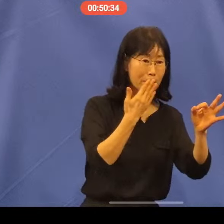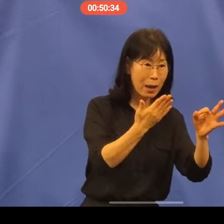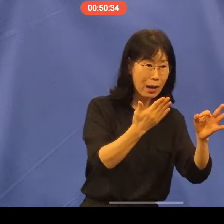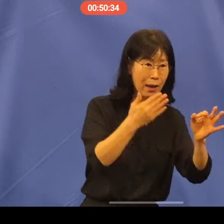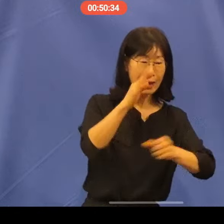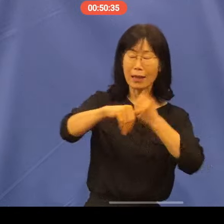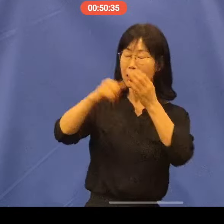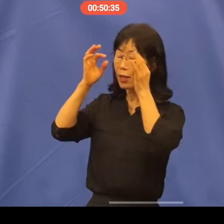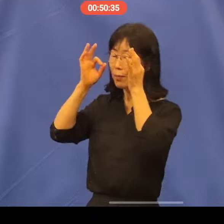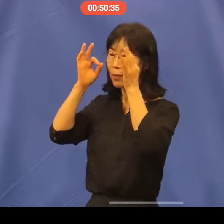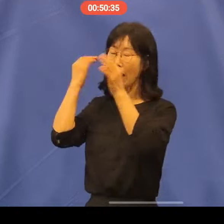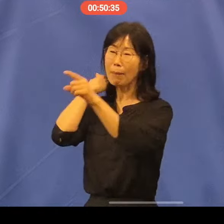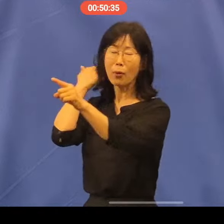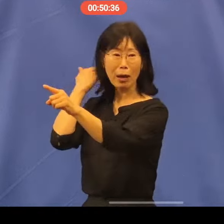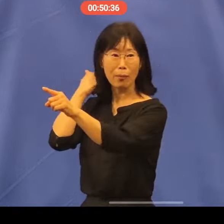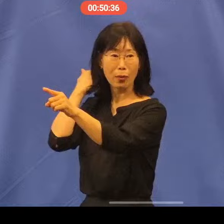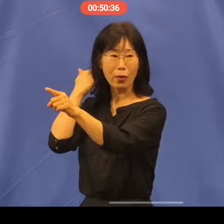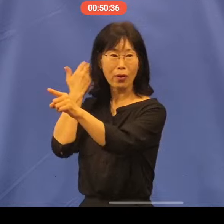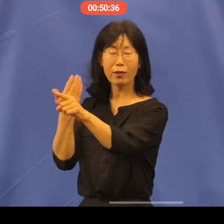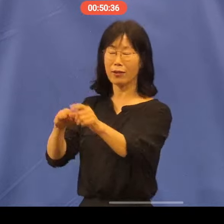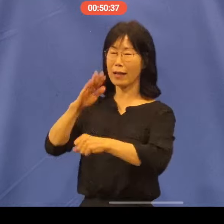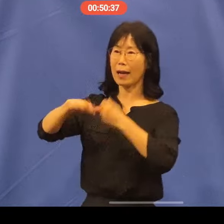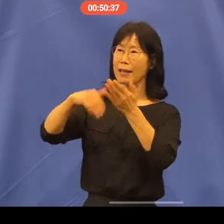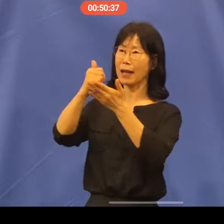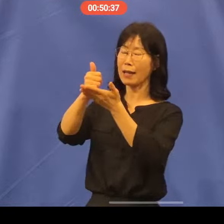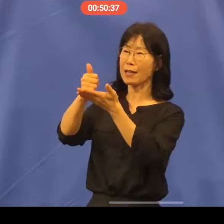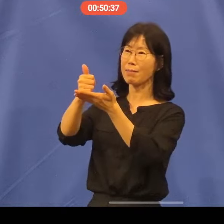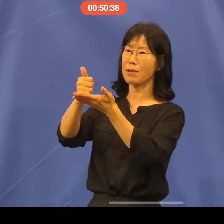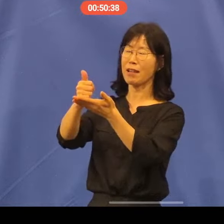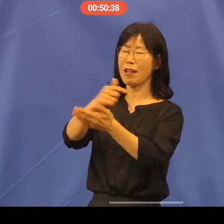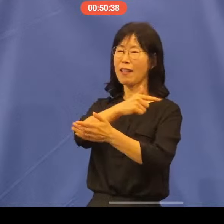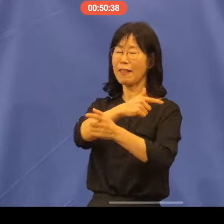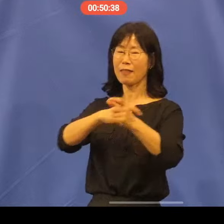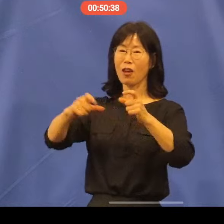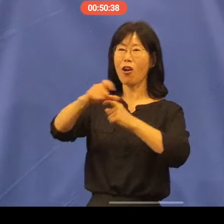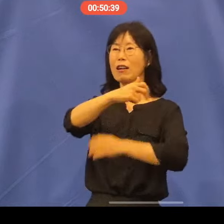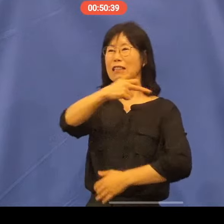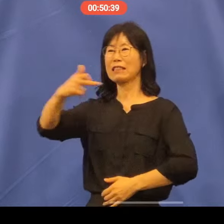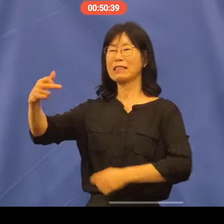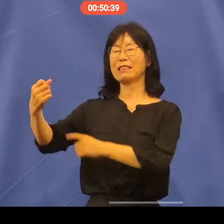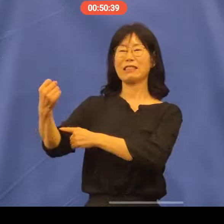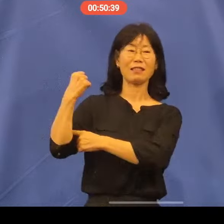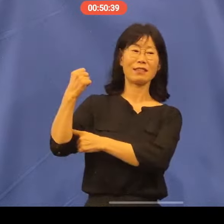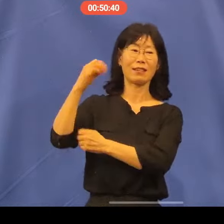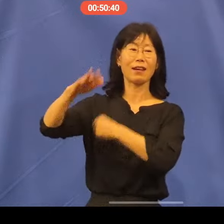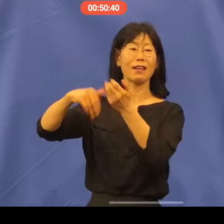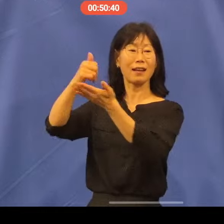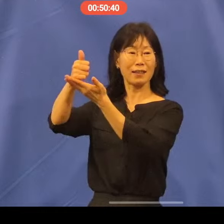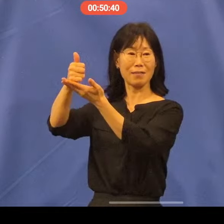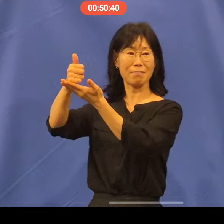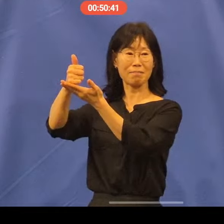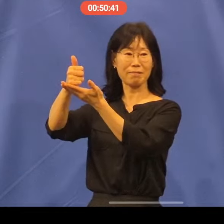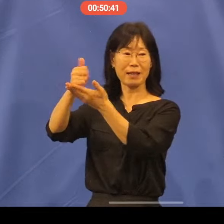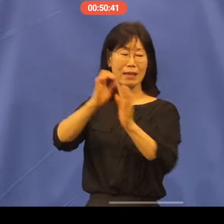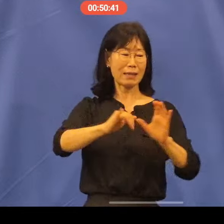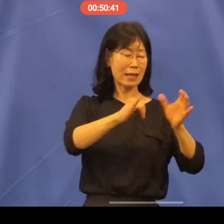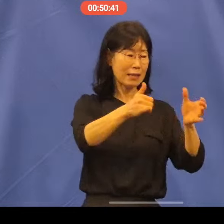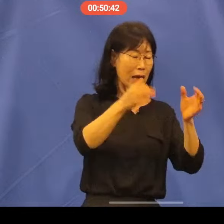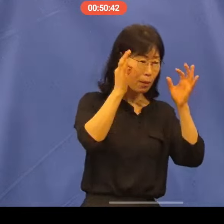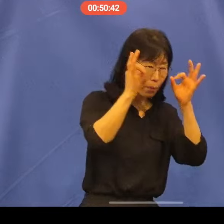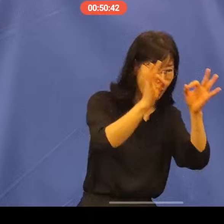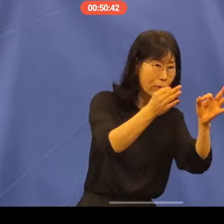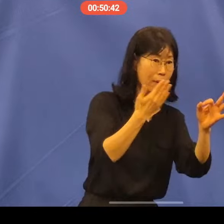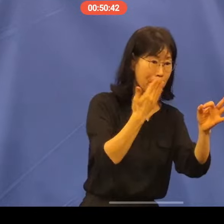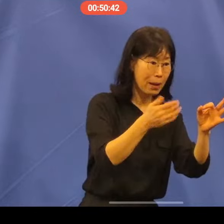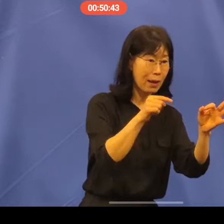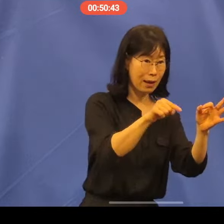그 믿음을 가지면 보이는 세계가 작아요. 이 세상에 뭐 대단해 보이는데 작아요. 하나님의